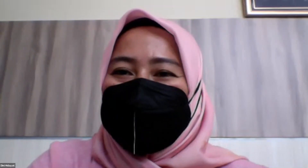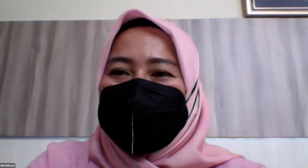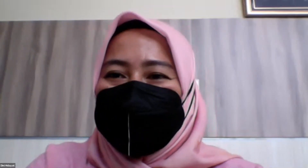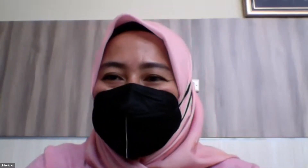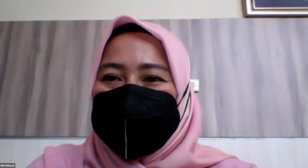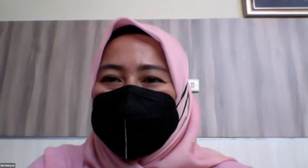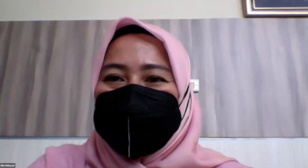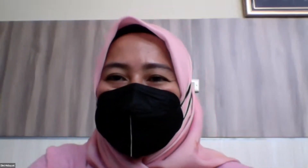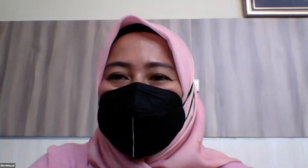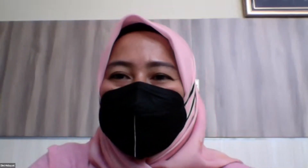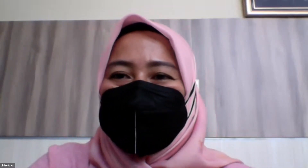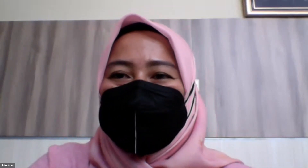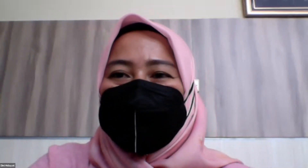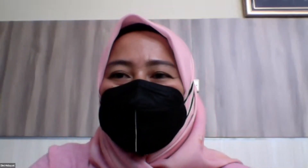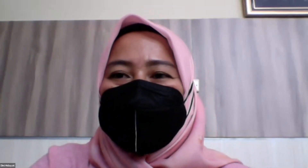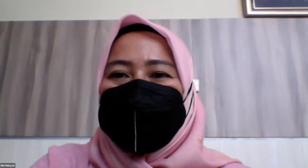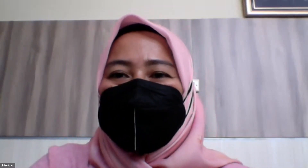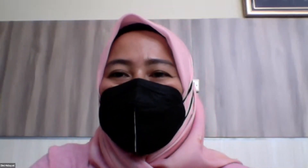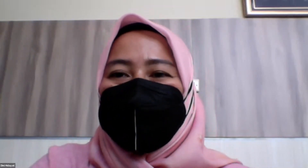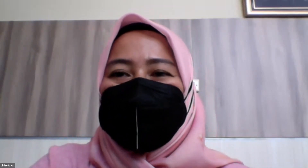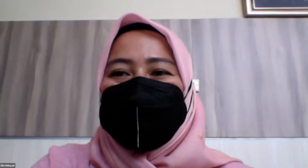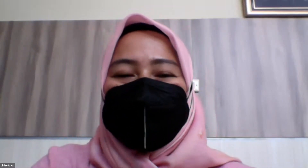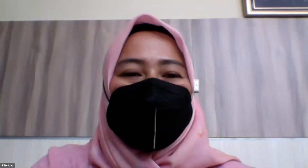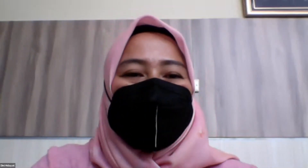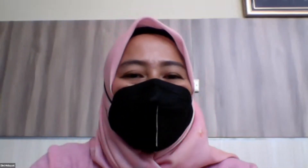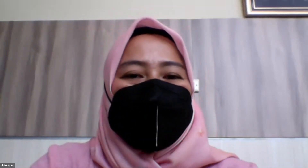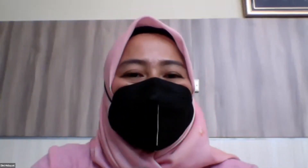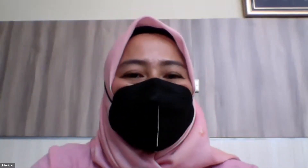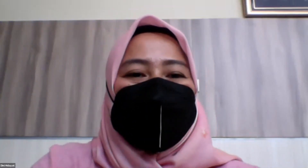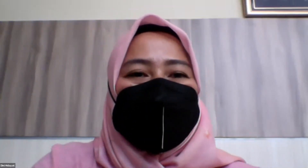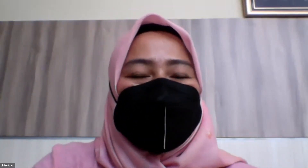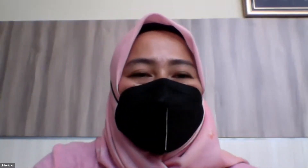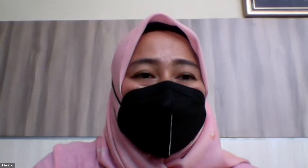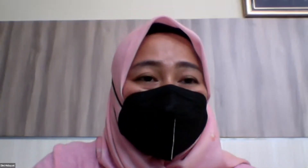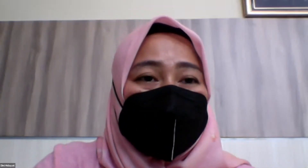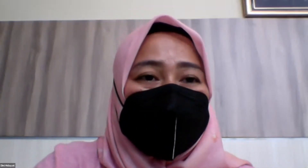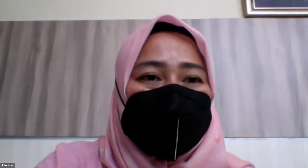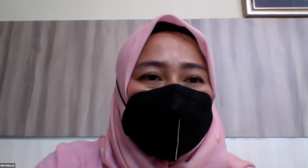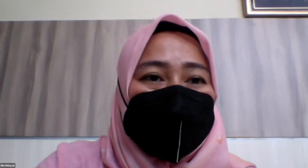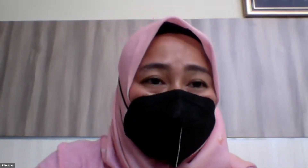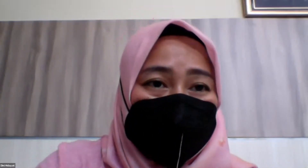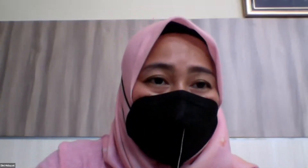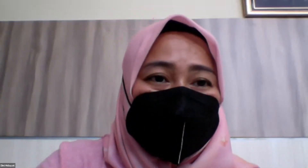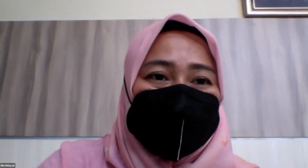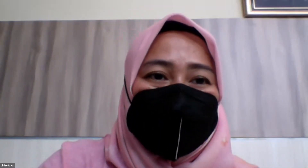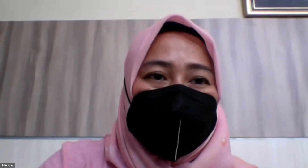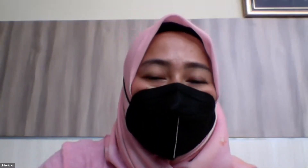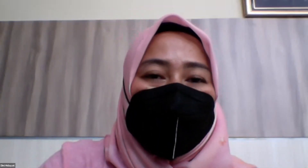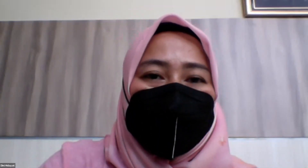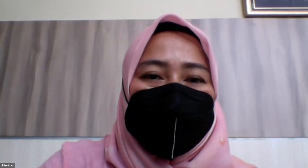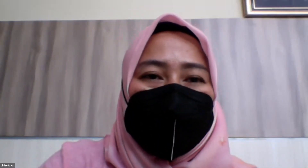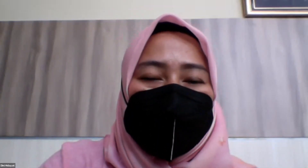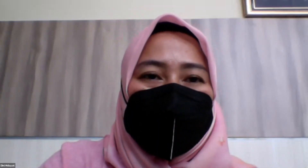Mungkin sekalian mengenai tambahan multivitamin bagi ibu hamil gitu ya. Sebetulnya seperti yang tadi dikatakan gitu